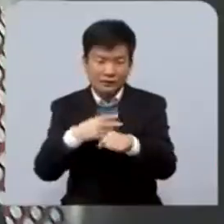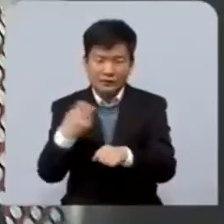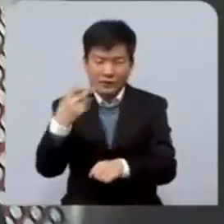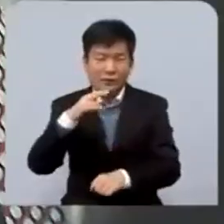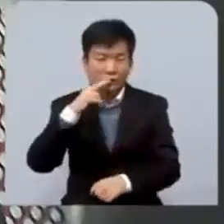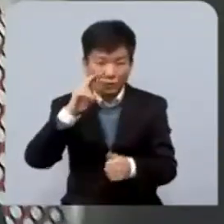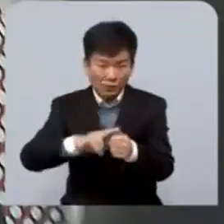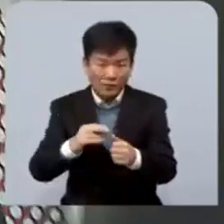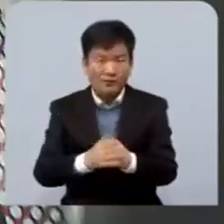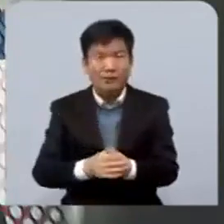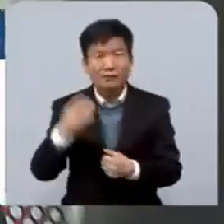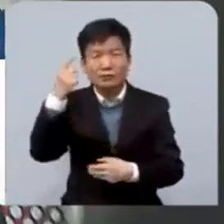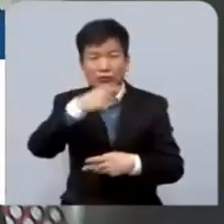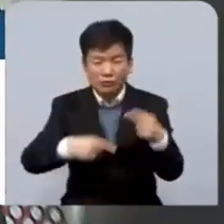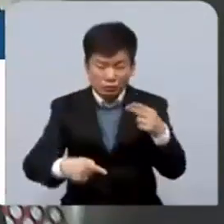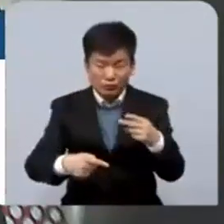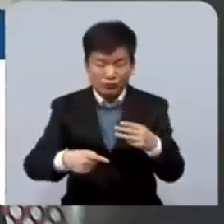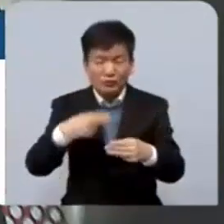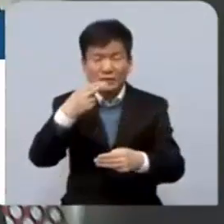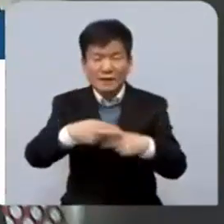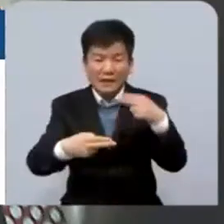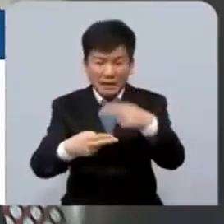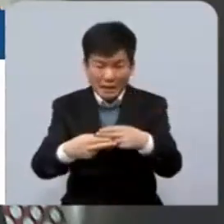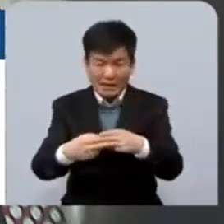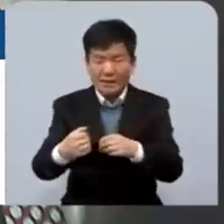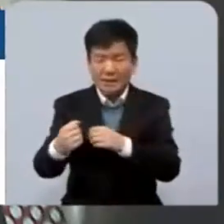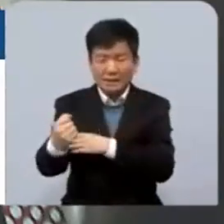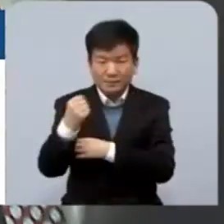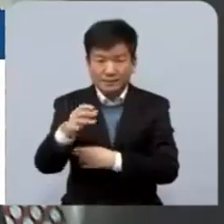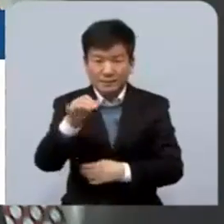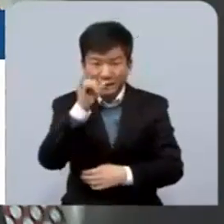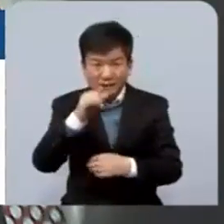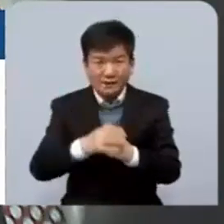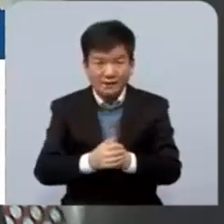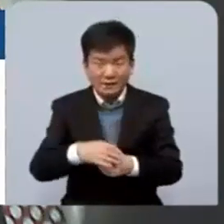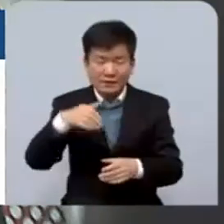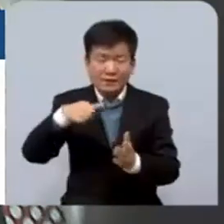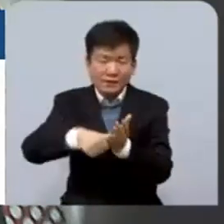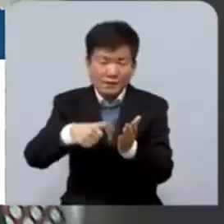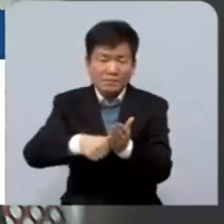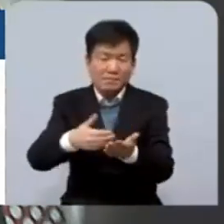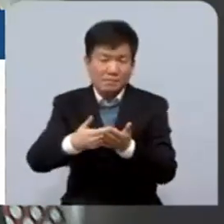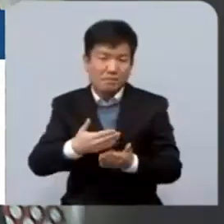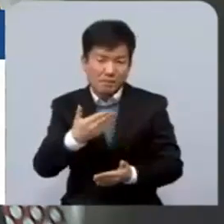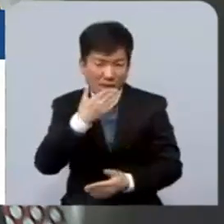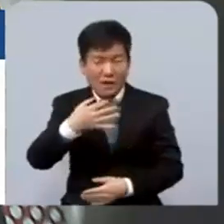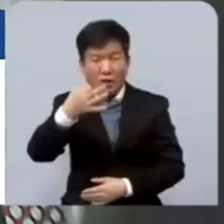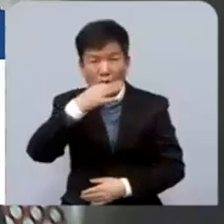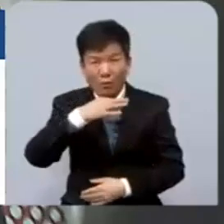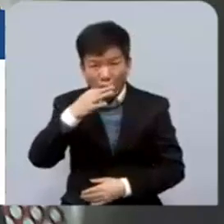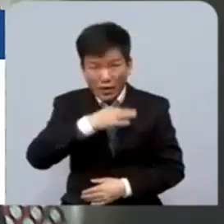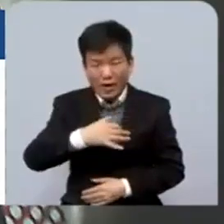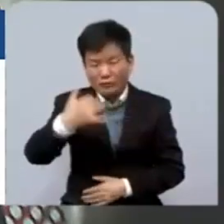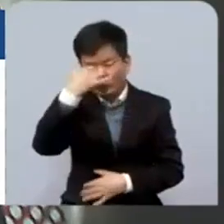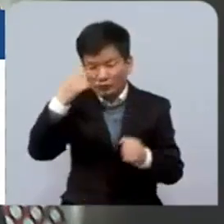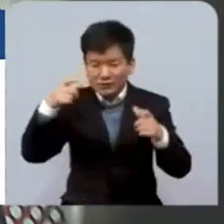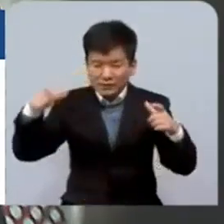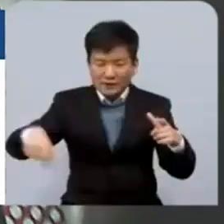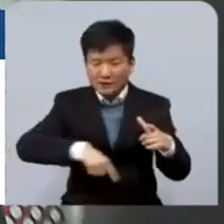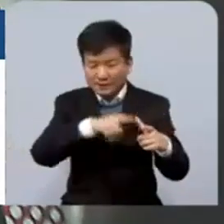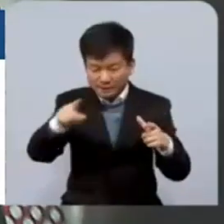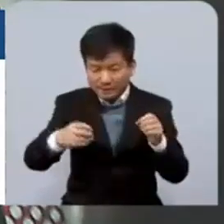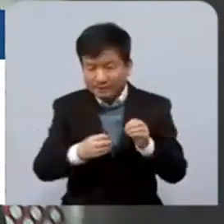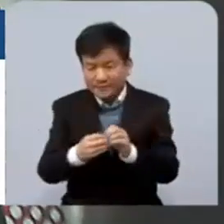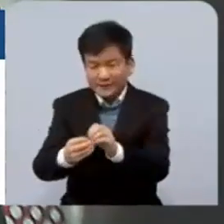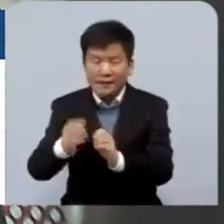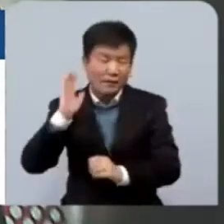청주 상당구에 득표력 있는 또 득표를 함으로써 그 효과가 충북 전체에 영향을 미치고